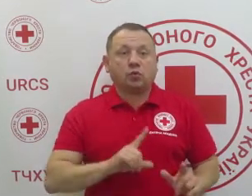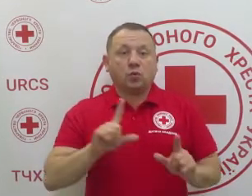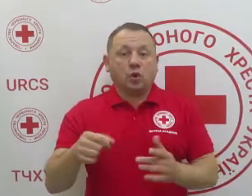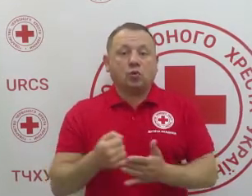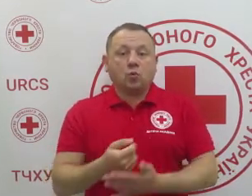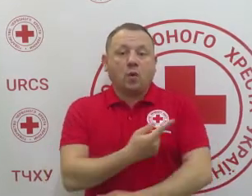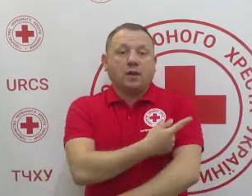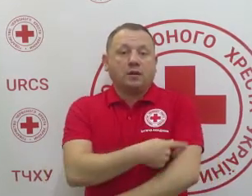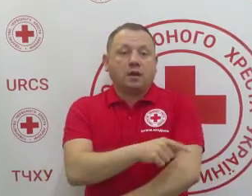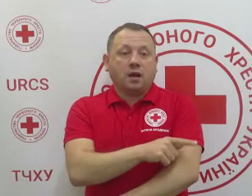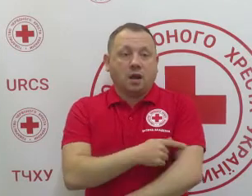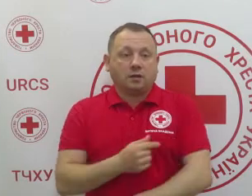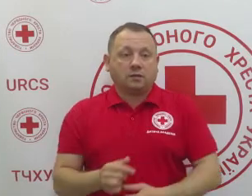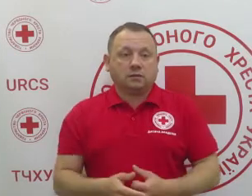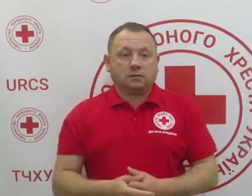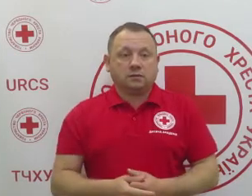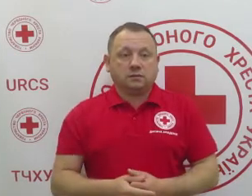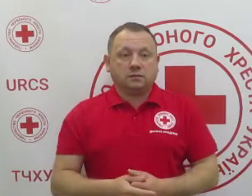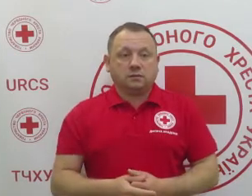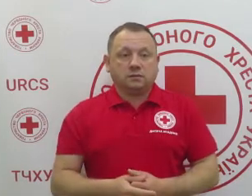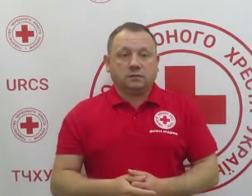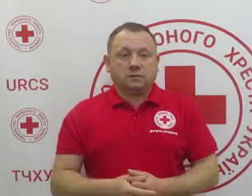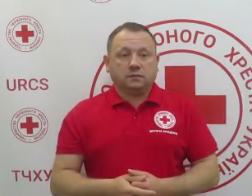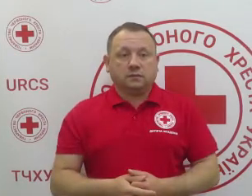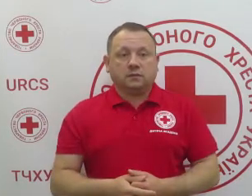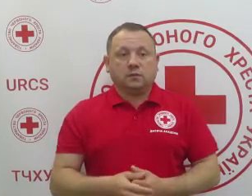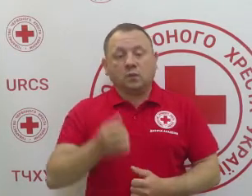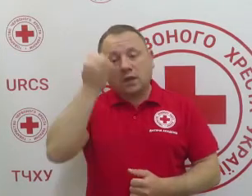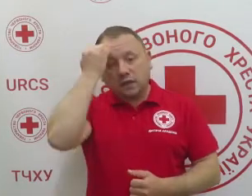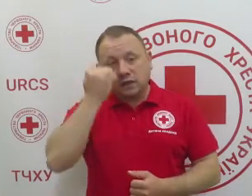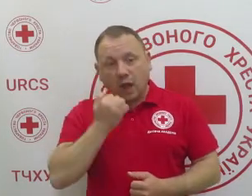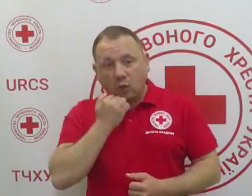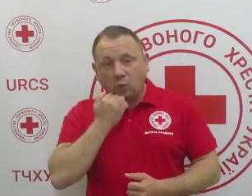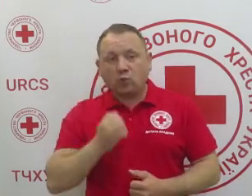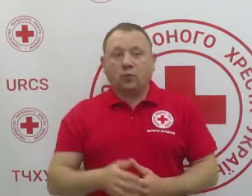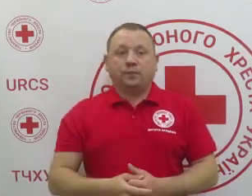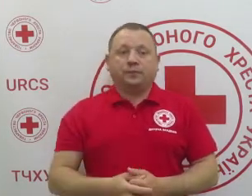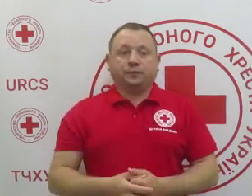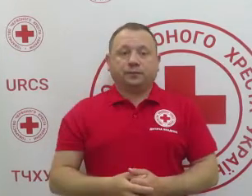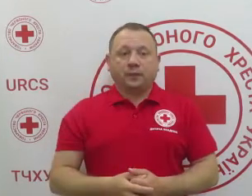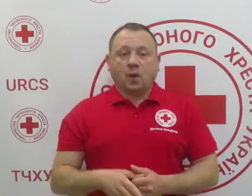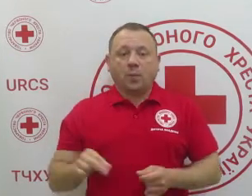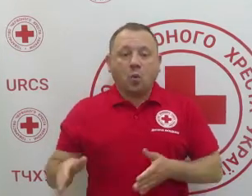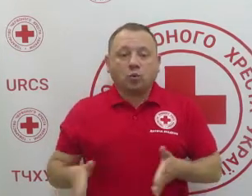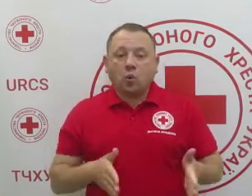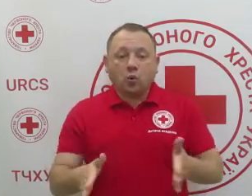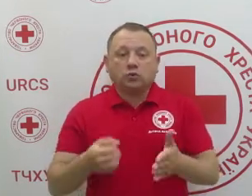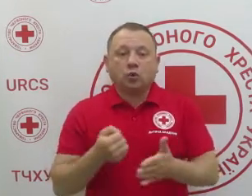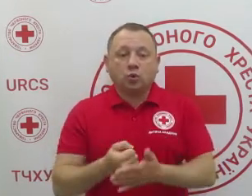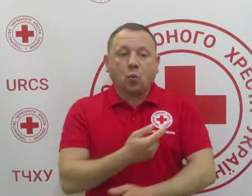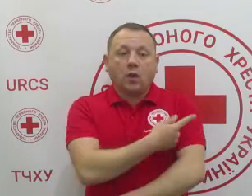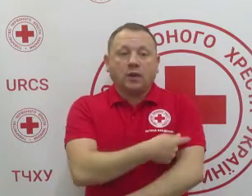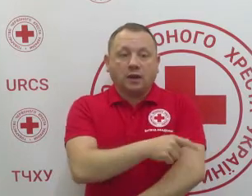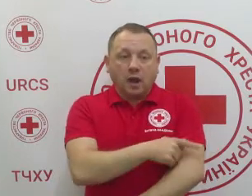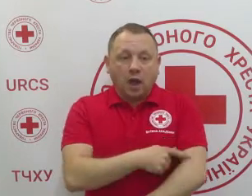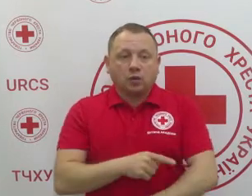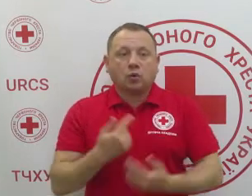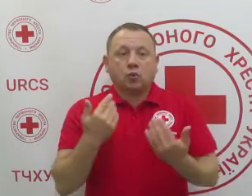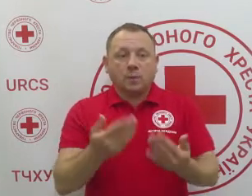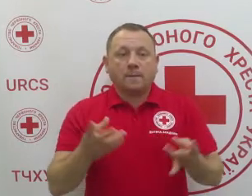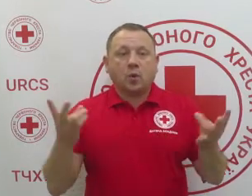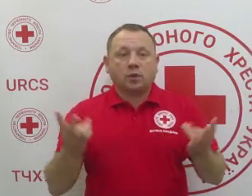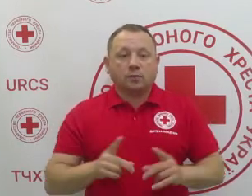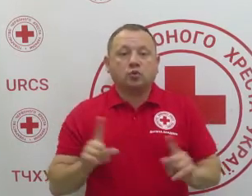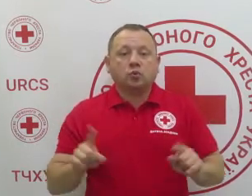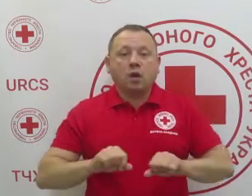І тобі зручно буде доїхати до лікарні. Дякую. По дорозі до лікарні